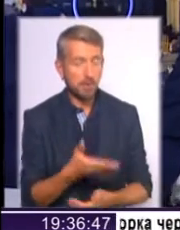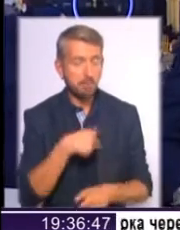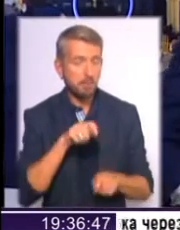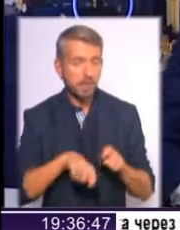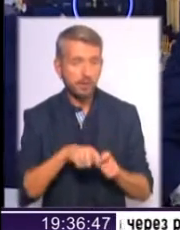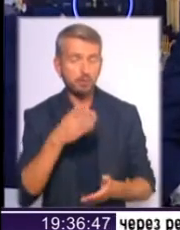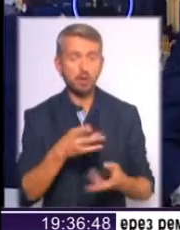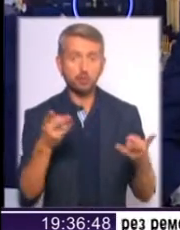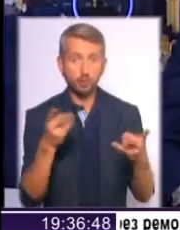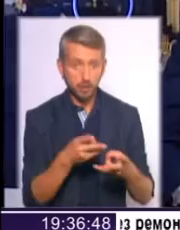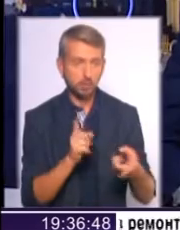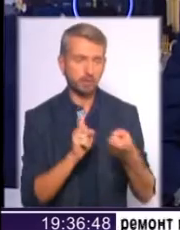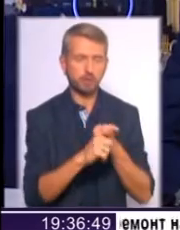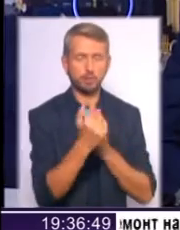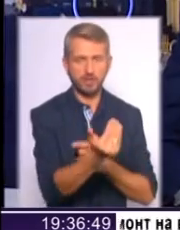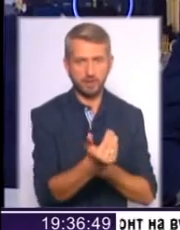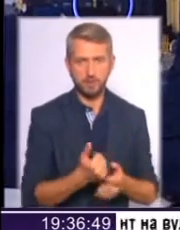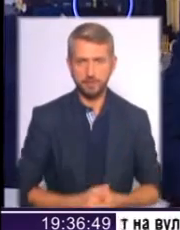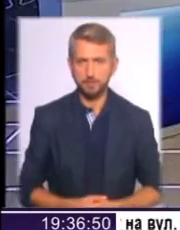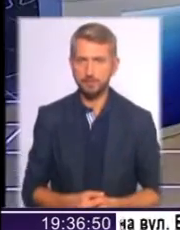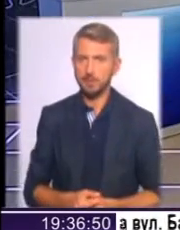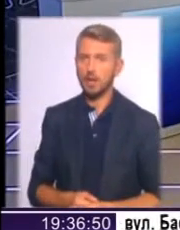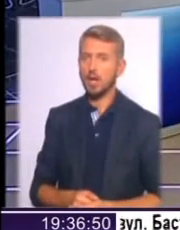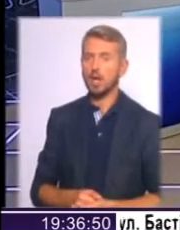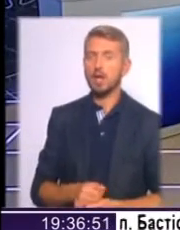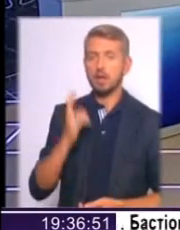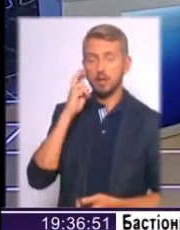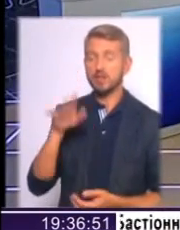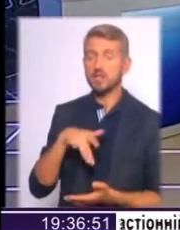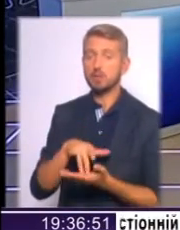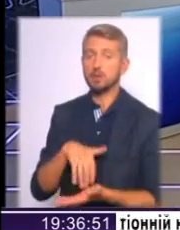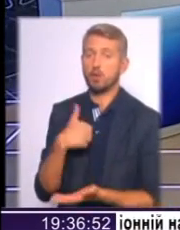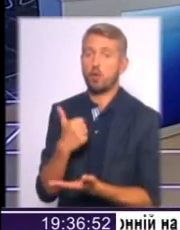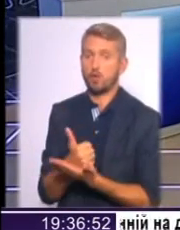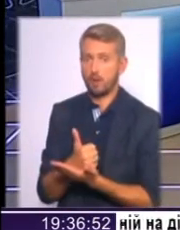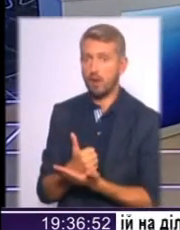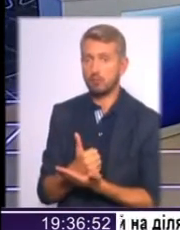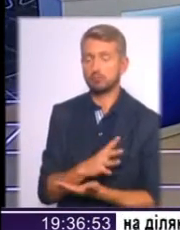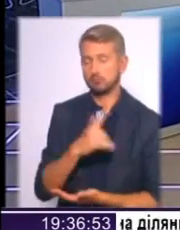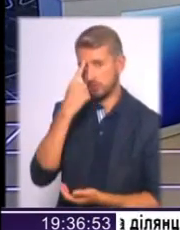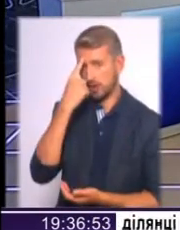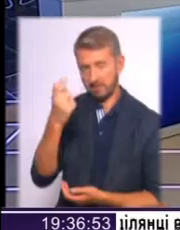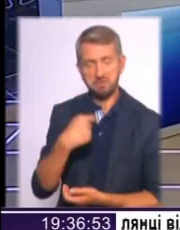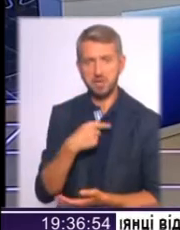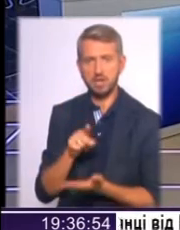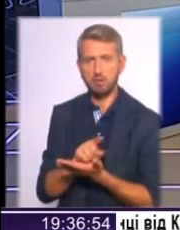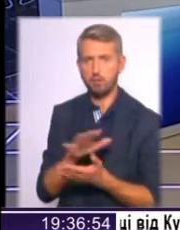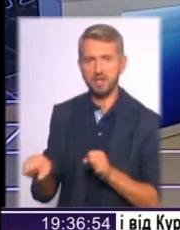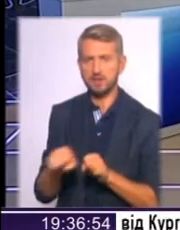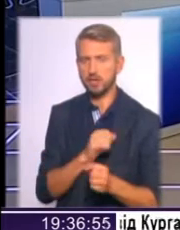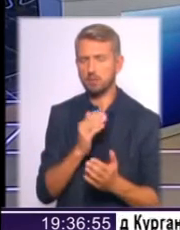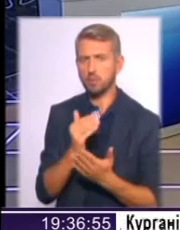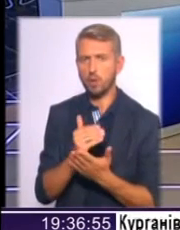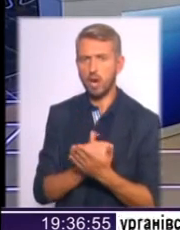Якщо необхідно, вийдемо на вас. Мер столиці, київський міський голова, заявив, зацитую, ми не повинні зірвати програму